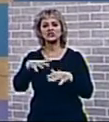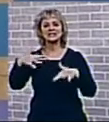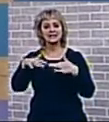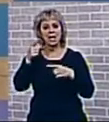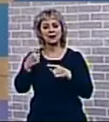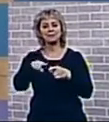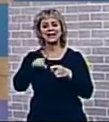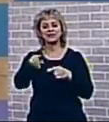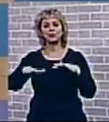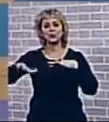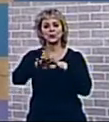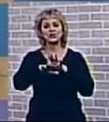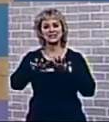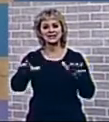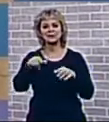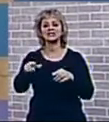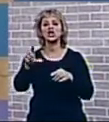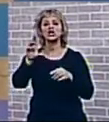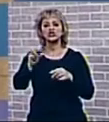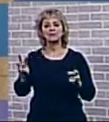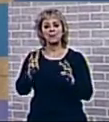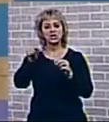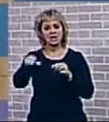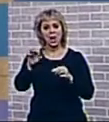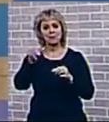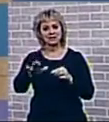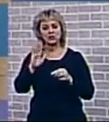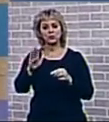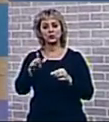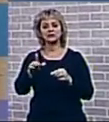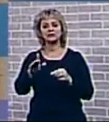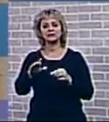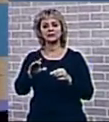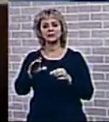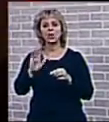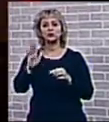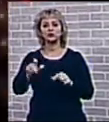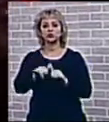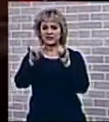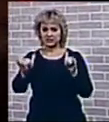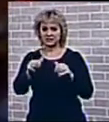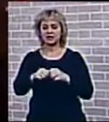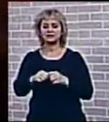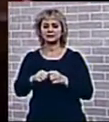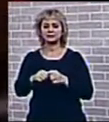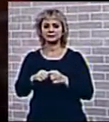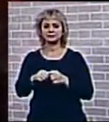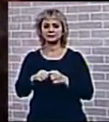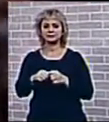слабые, поэтому площадь распространения чрезвычайной пожароопасности будет